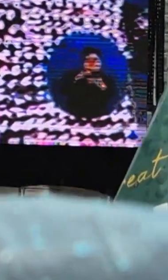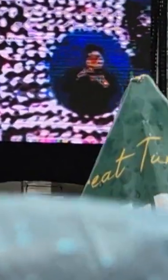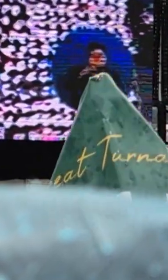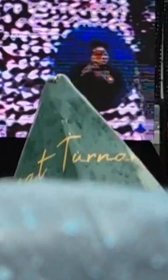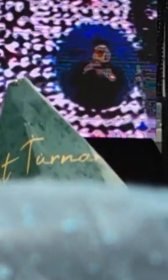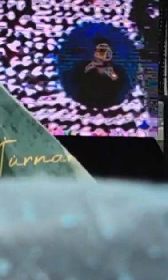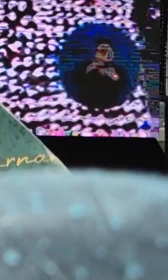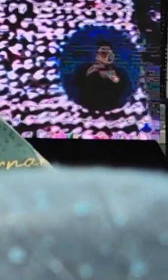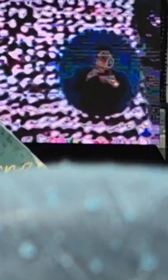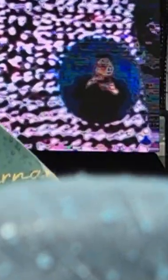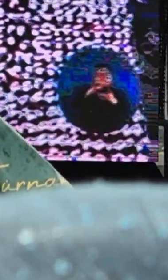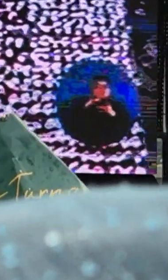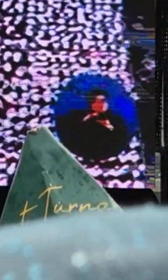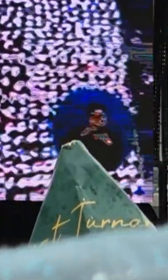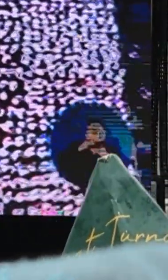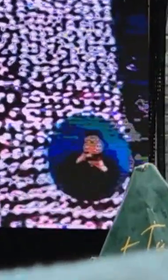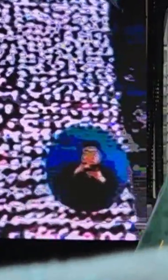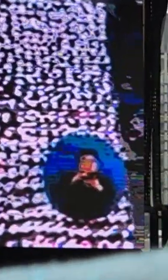화장실 갔다 왔어.